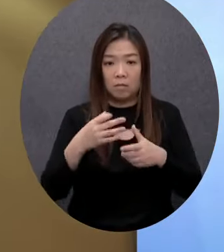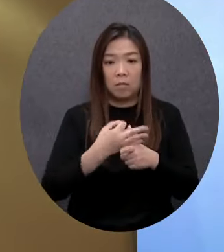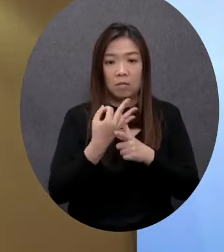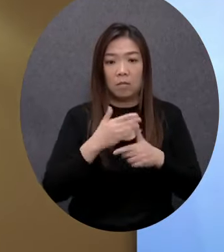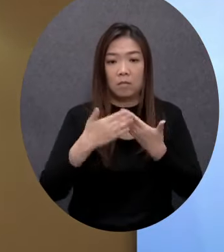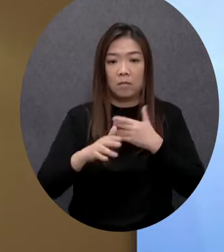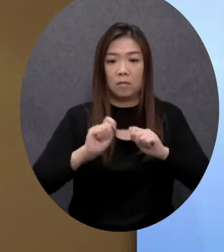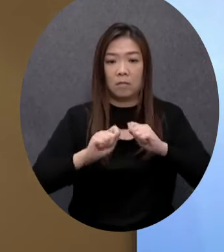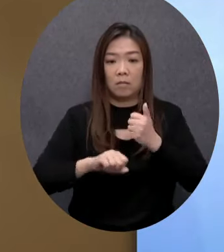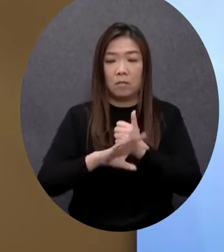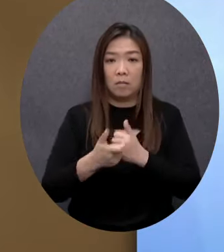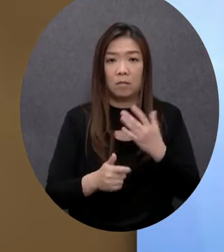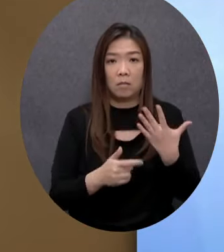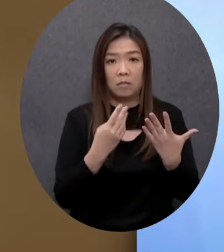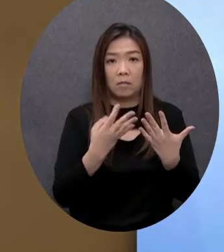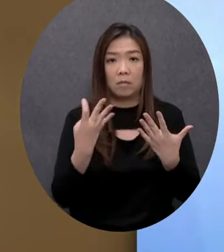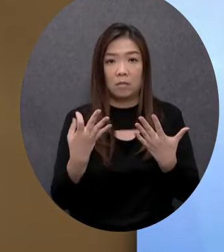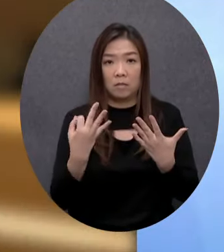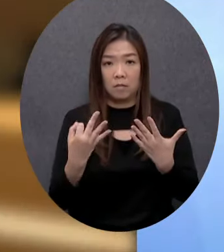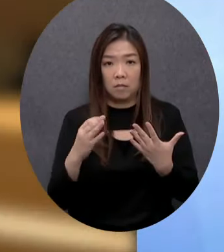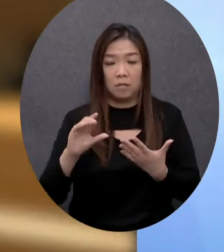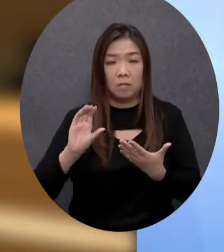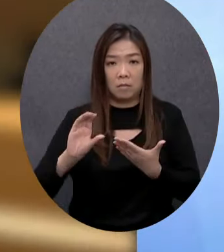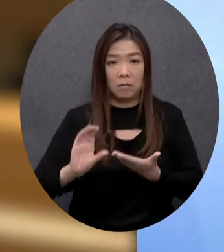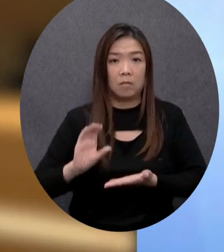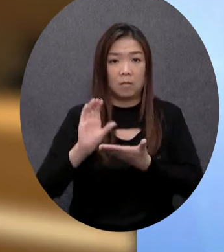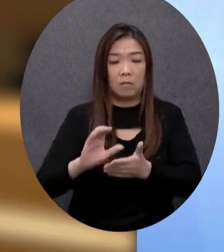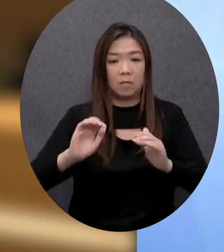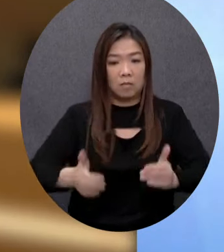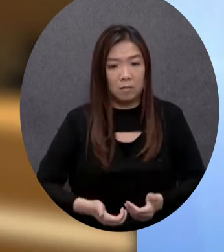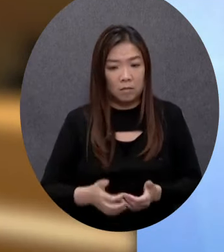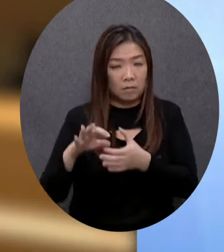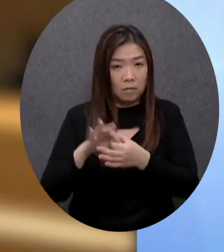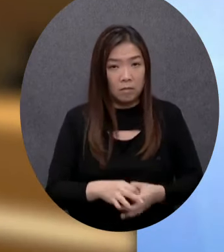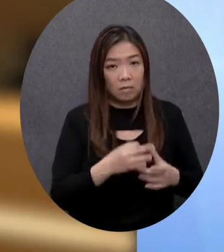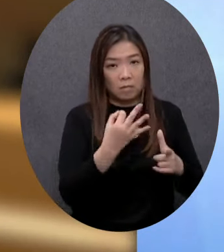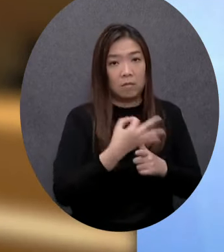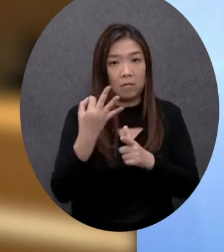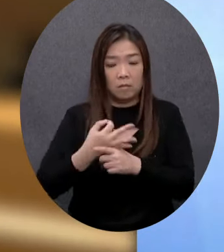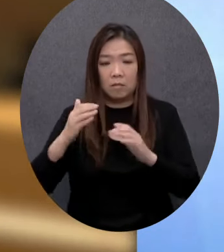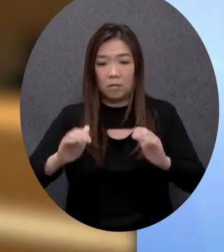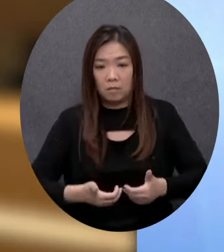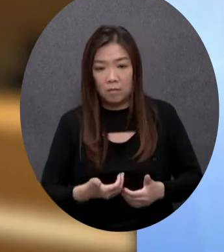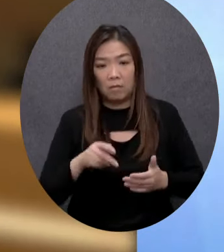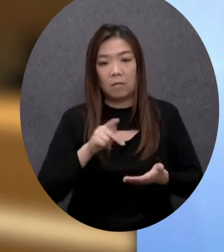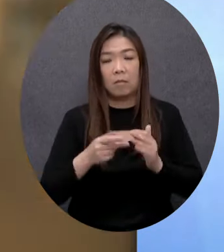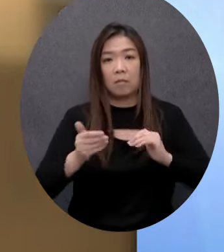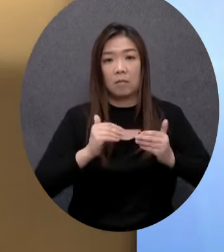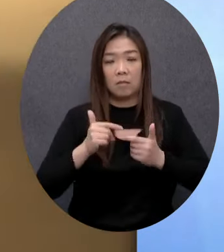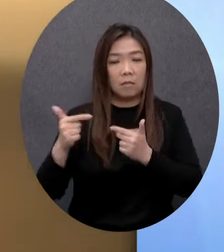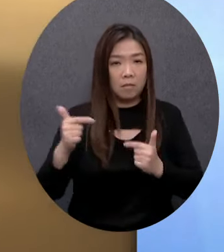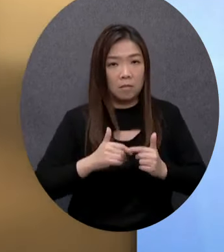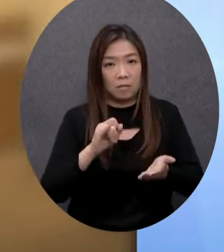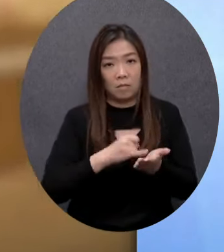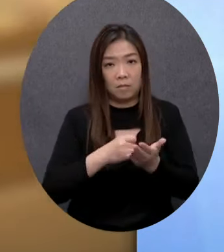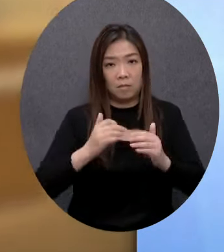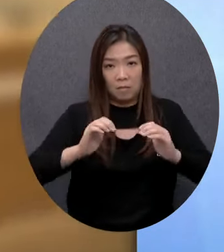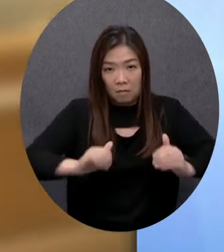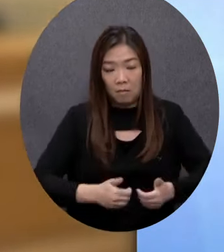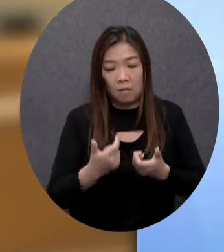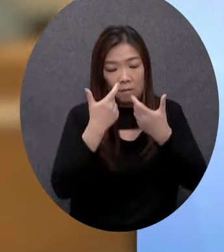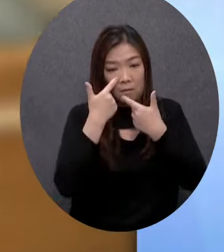得543亿投资收入，连续两季录得正数，当中债券继续获取可观的利息收入，抵